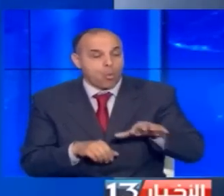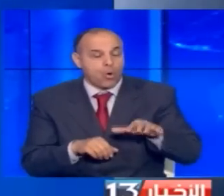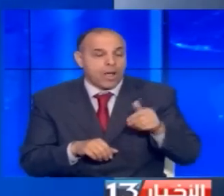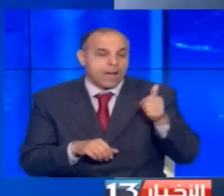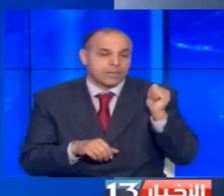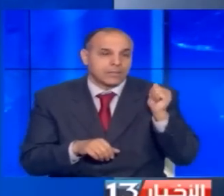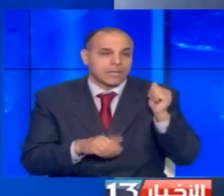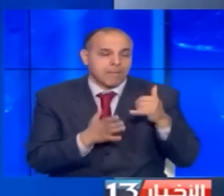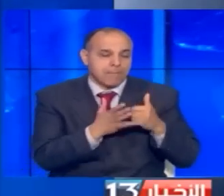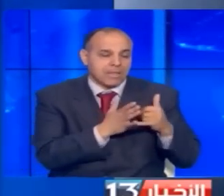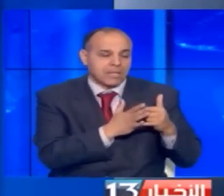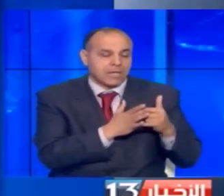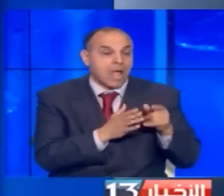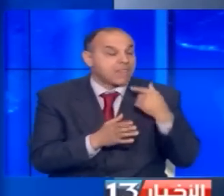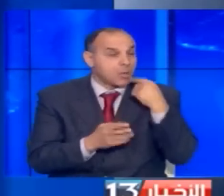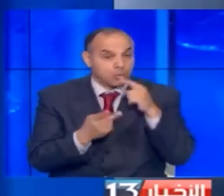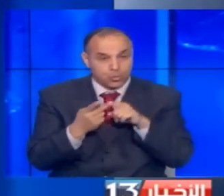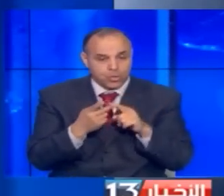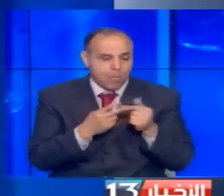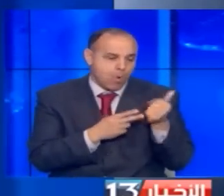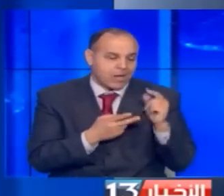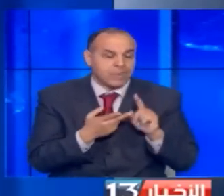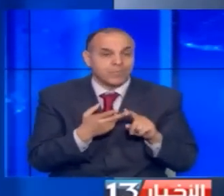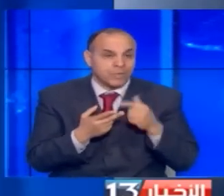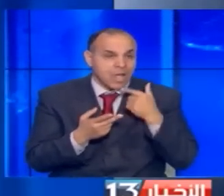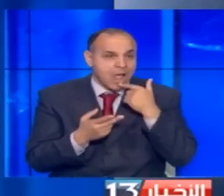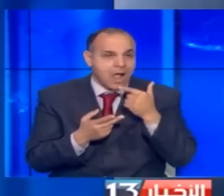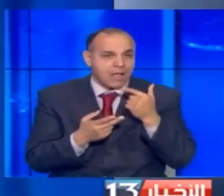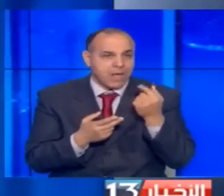الواقعة حول مضيق سوندا مؤخرا إلى